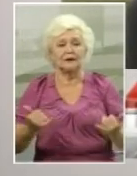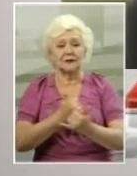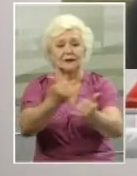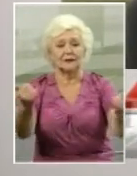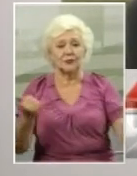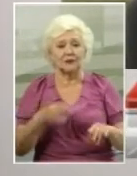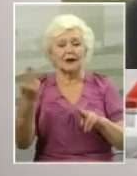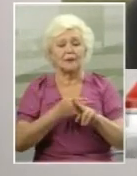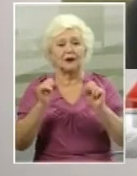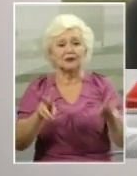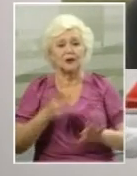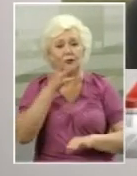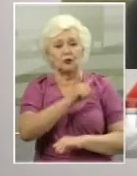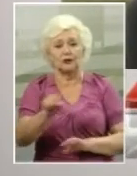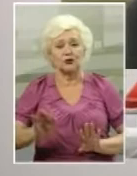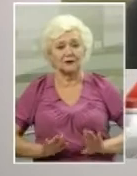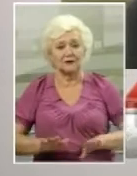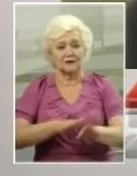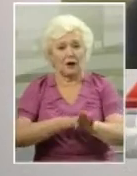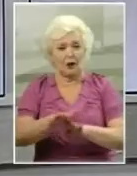забезпечуватимуть безпеку під час заходу.